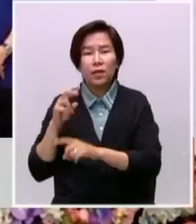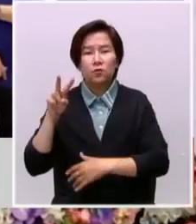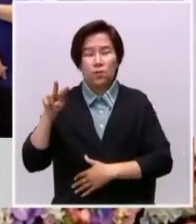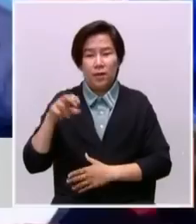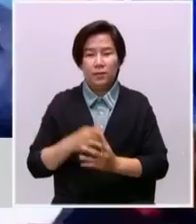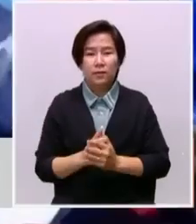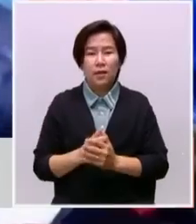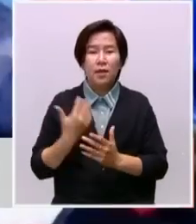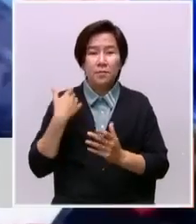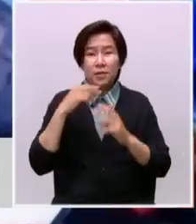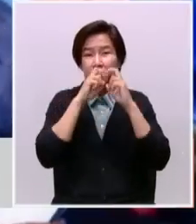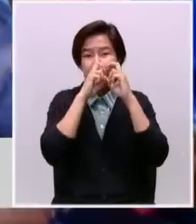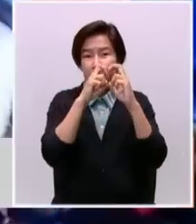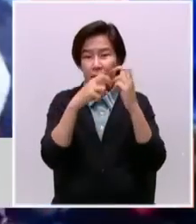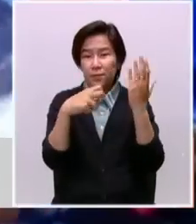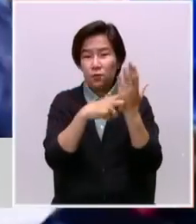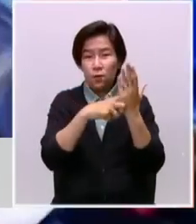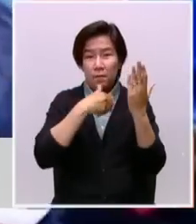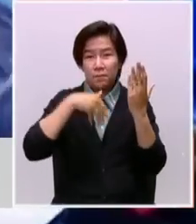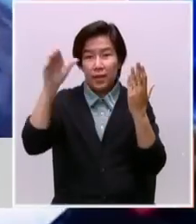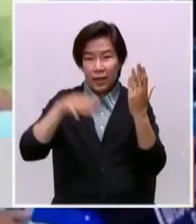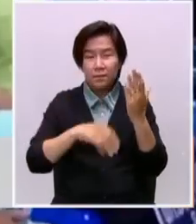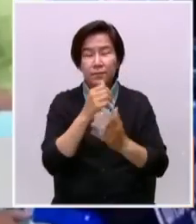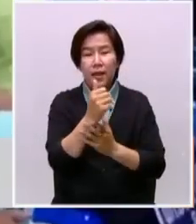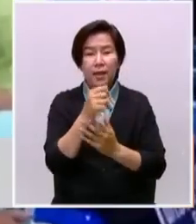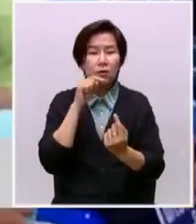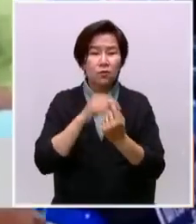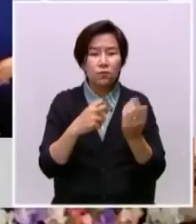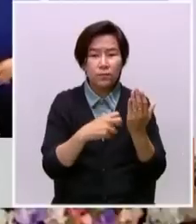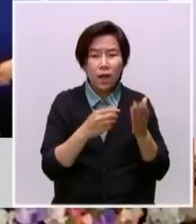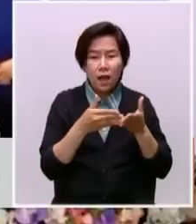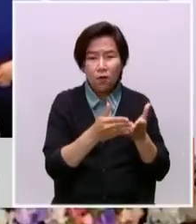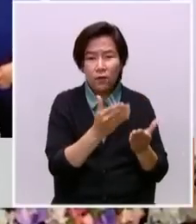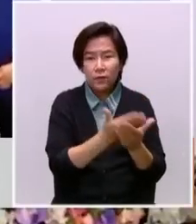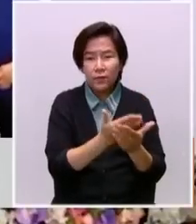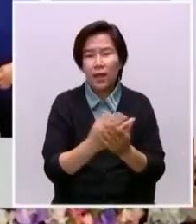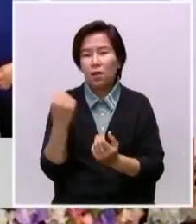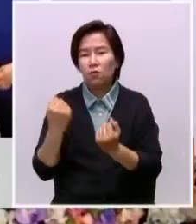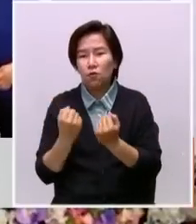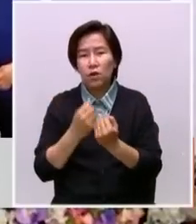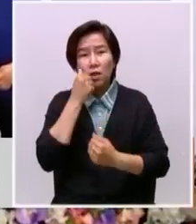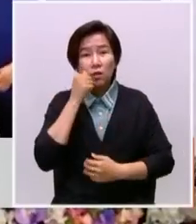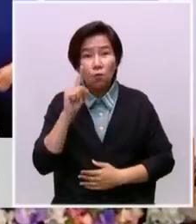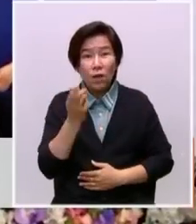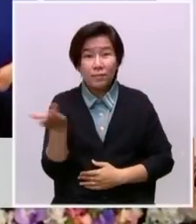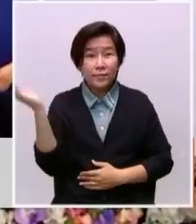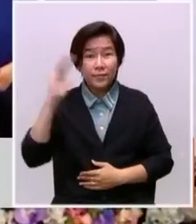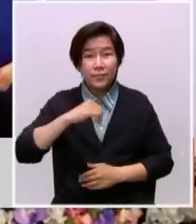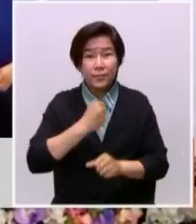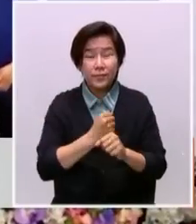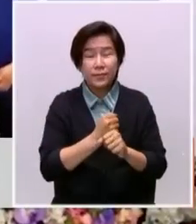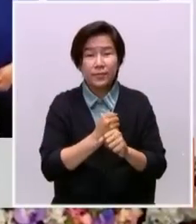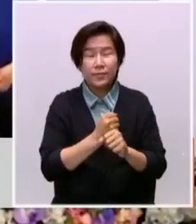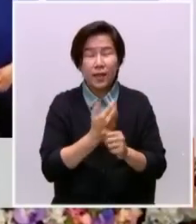Day passการกำหนดค่าโดยสารสาธารณะรถเรือเริ่มต้น 15บาทตลอดวันไม่เกิน 50